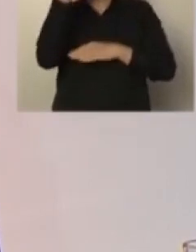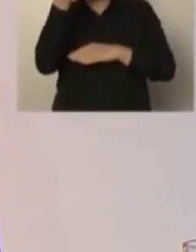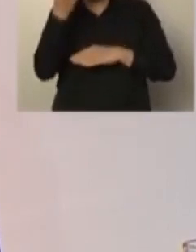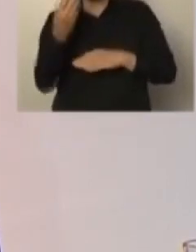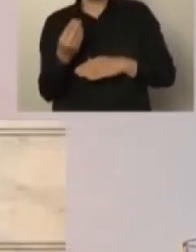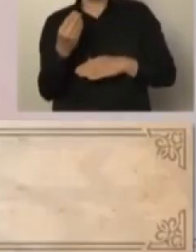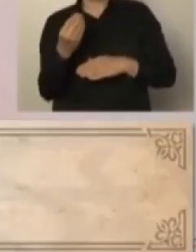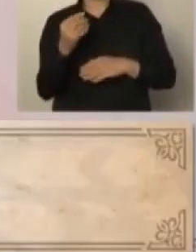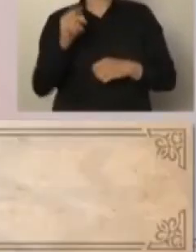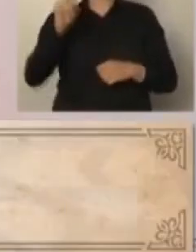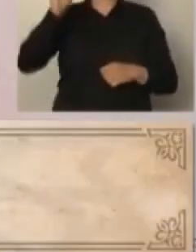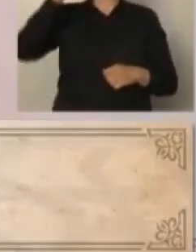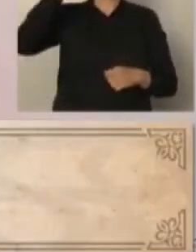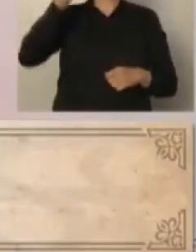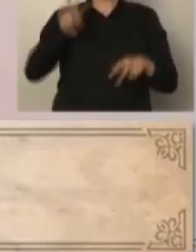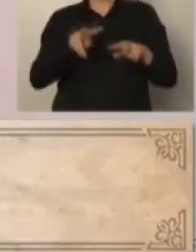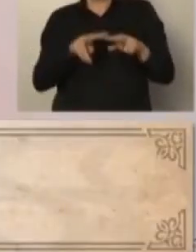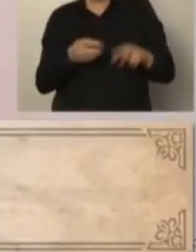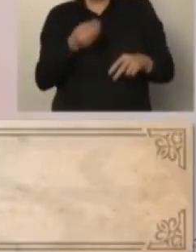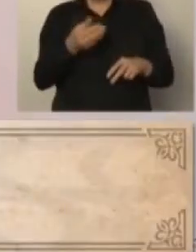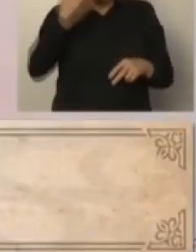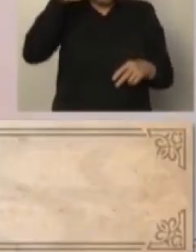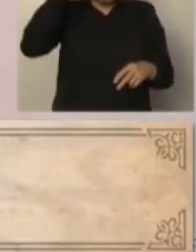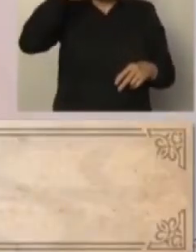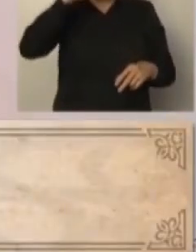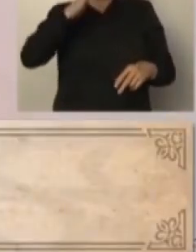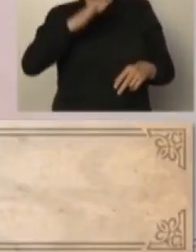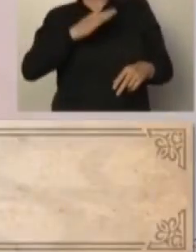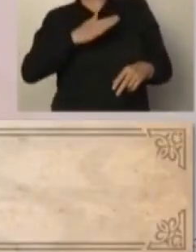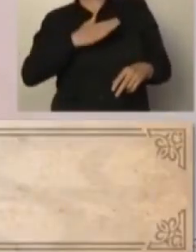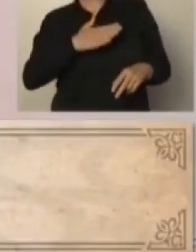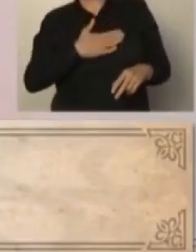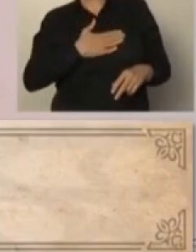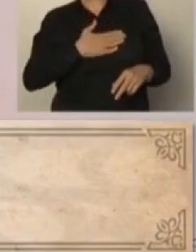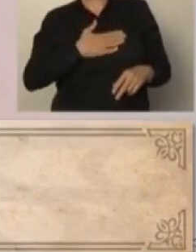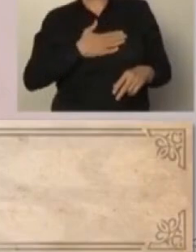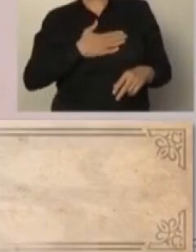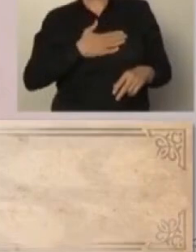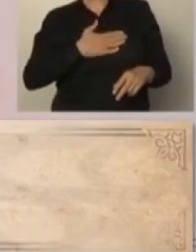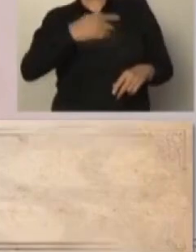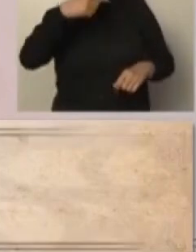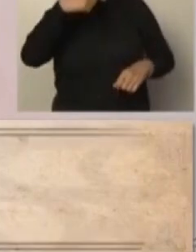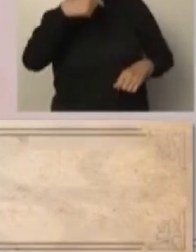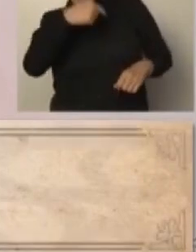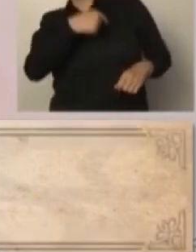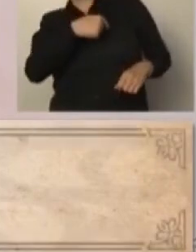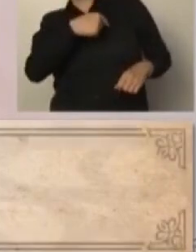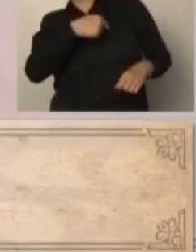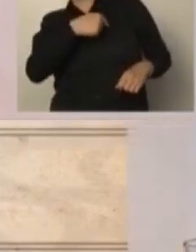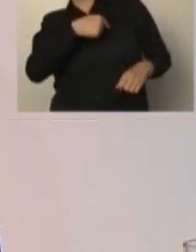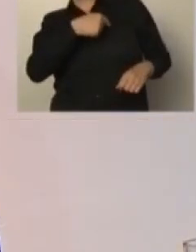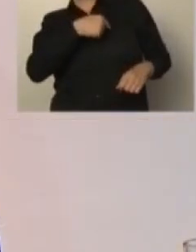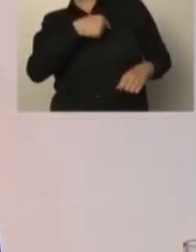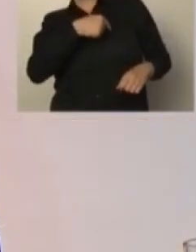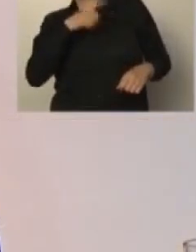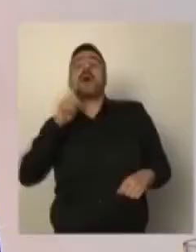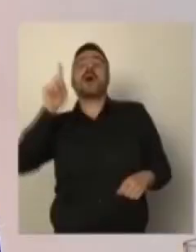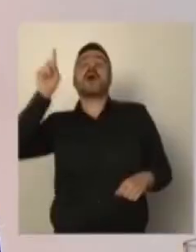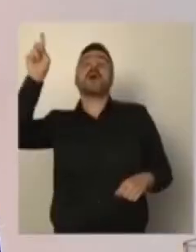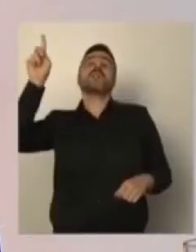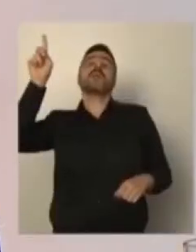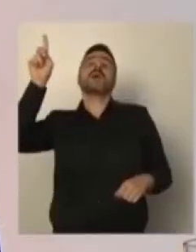adeta Efendimiz Aleyhissalatu Vesselam'ın gönlüne, yüreğine Cenab-ı